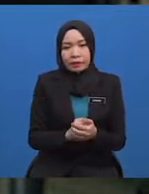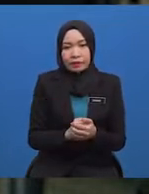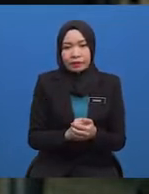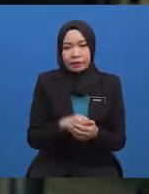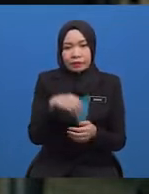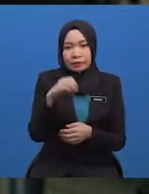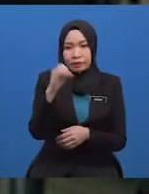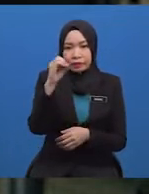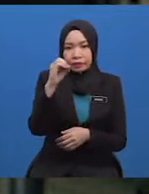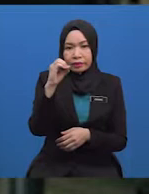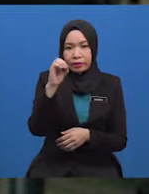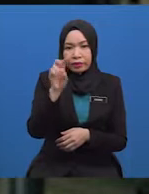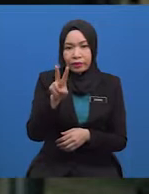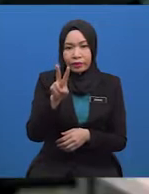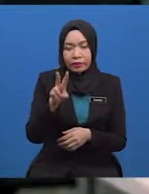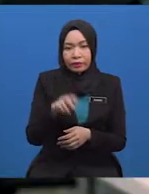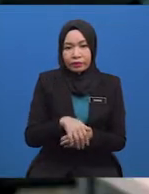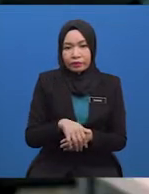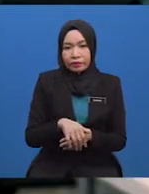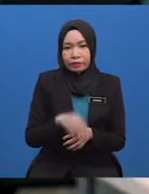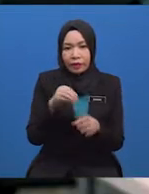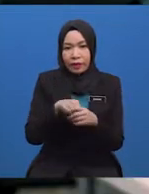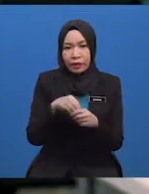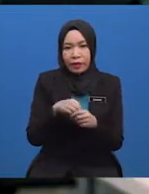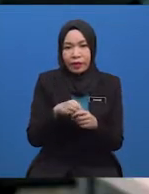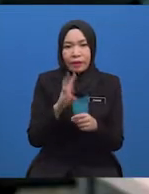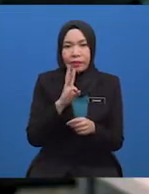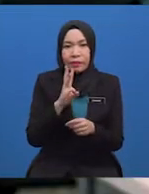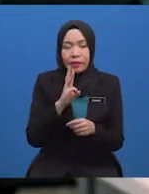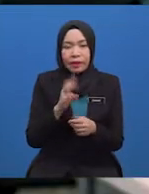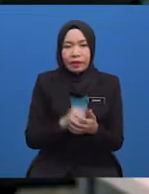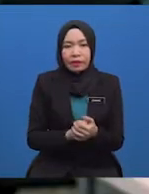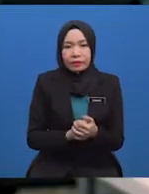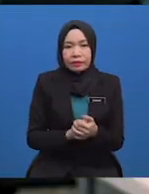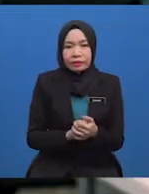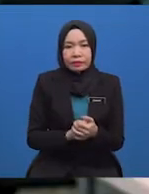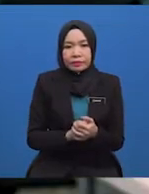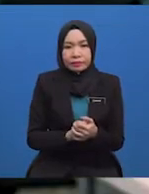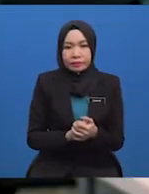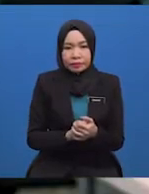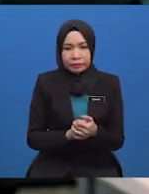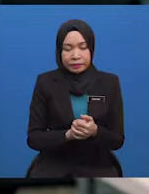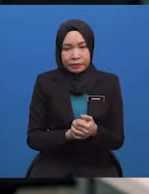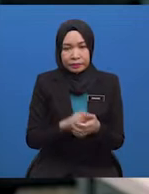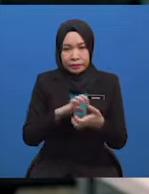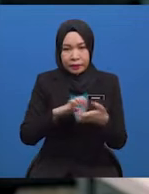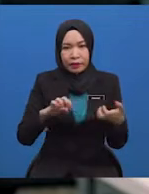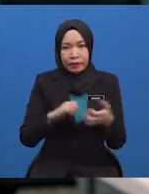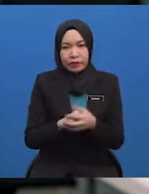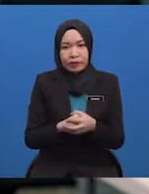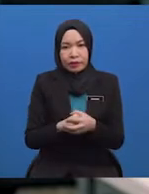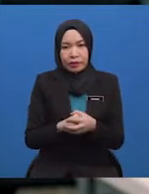dalam air akan meningkat. Kekurangan kandungan oksigen dalam air sungai akan menyebabkan